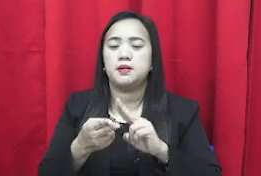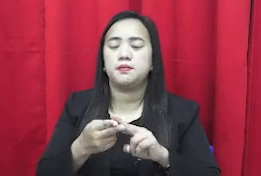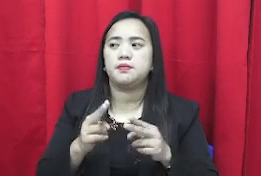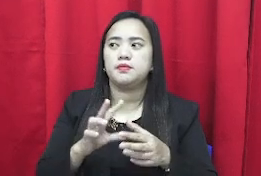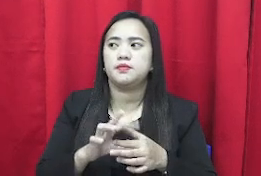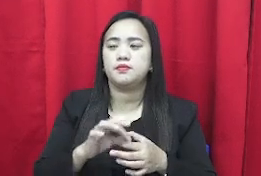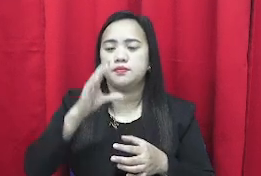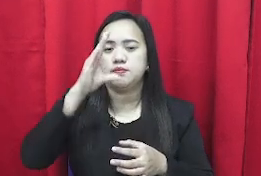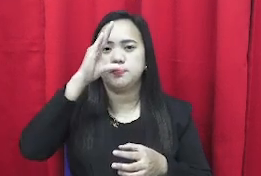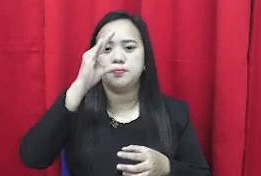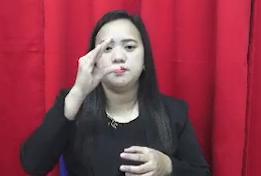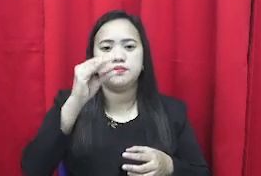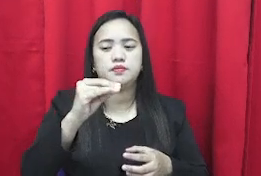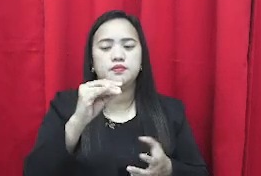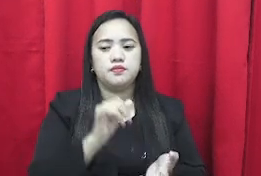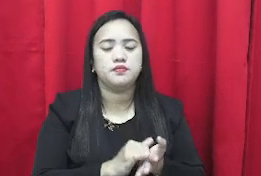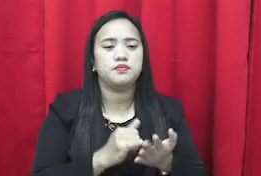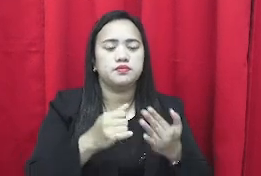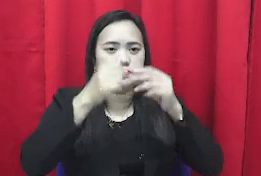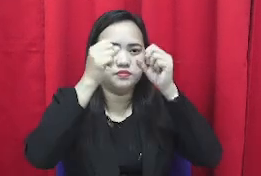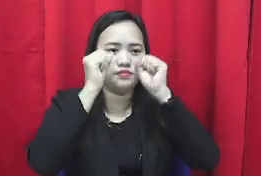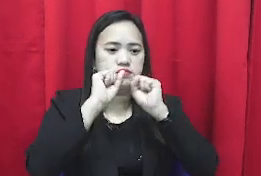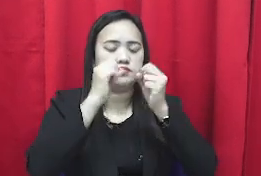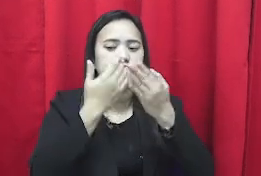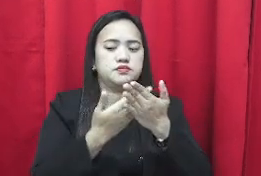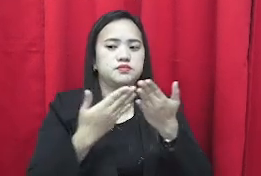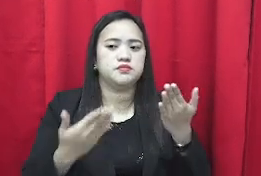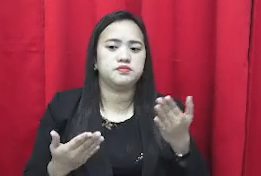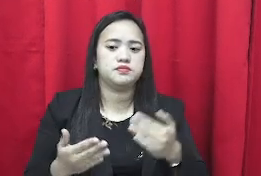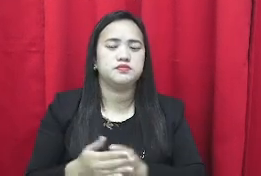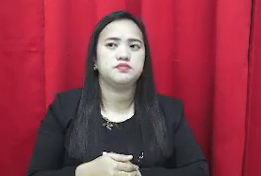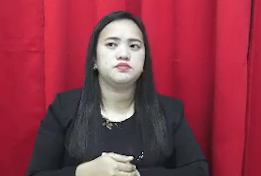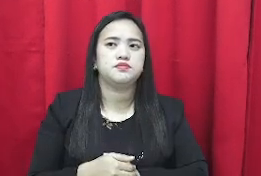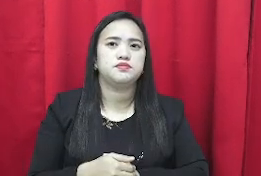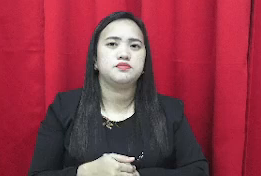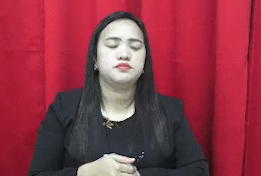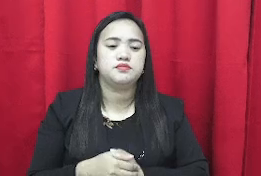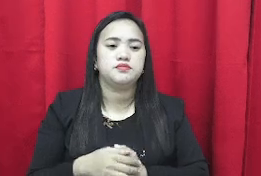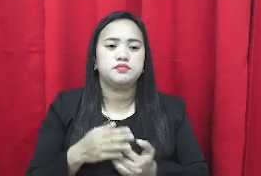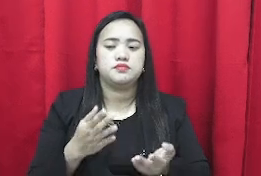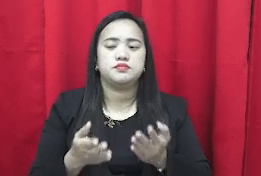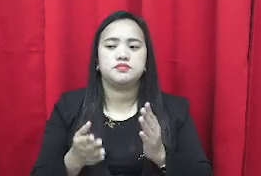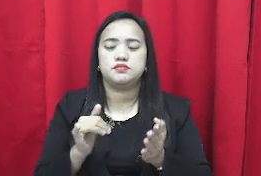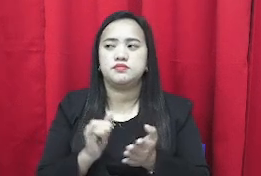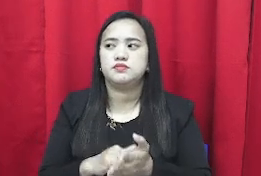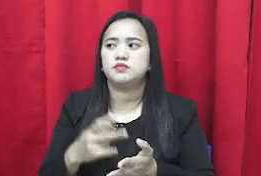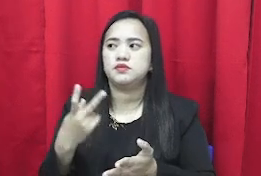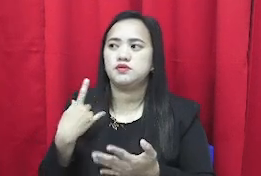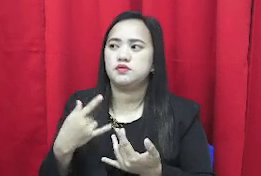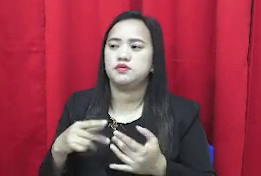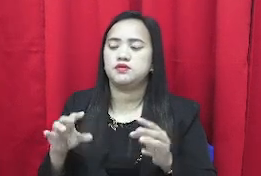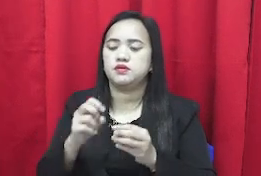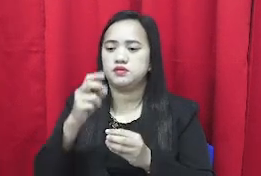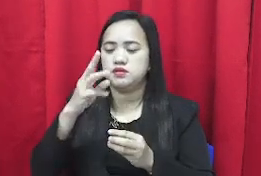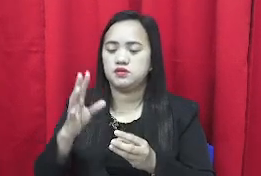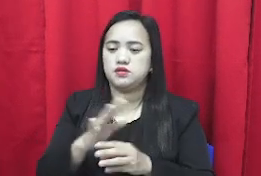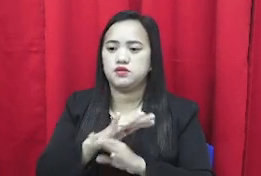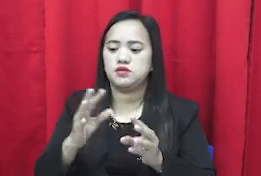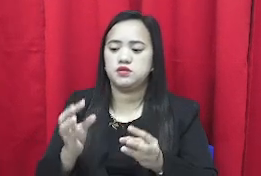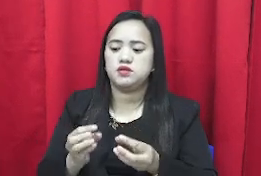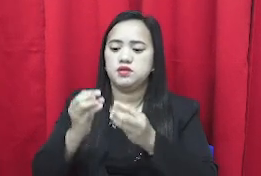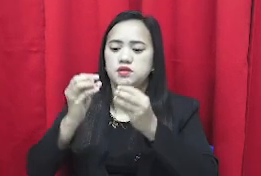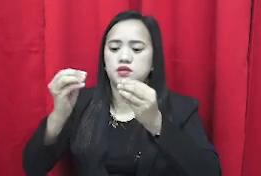nakaka-alarma ito mga tatay totoo yan kasi hindi man natin sina anak Sabi nga ni sir Roy wala ako hindi ako binayaan na magkaroon ng